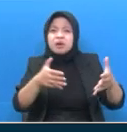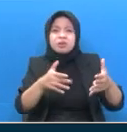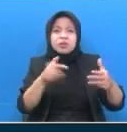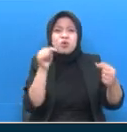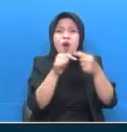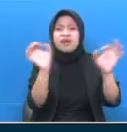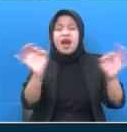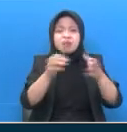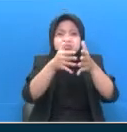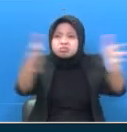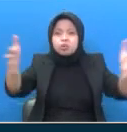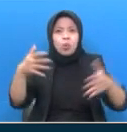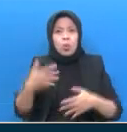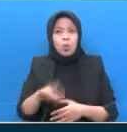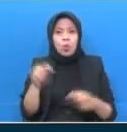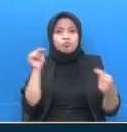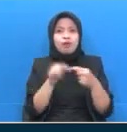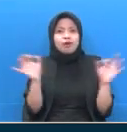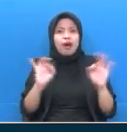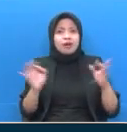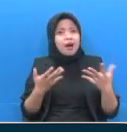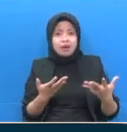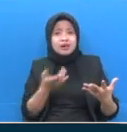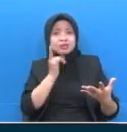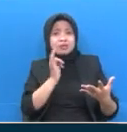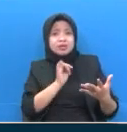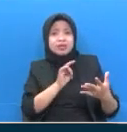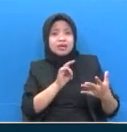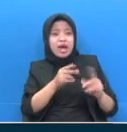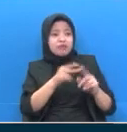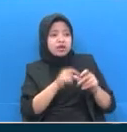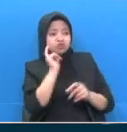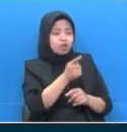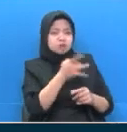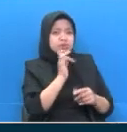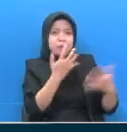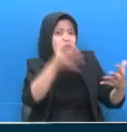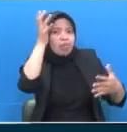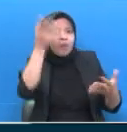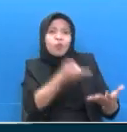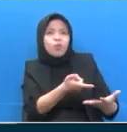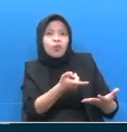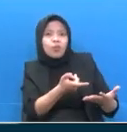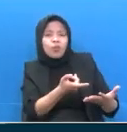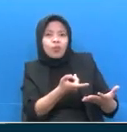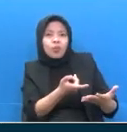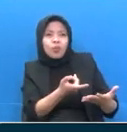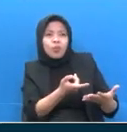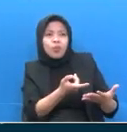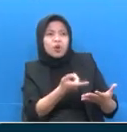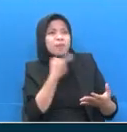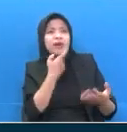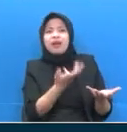dan jauh? Apakah karena ada setelan-setelan atau bagaimana? Kita kan jadi bertanya-tanya karena tidak relevan dan